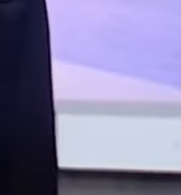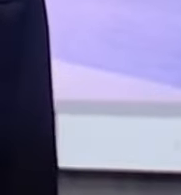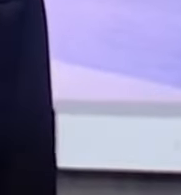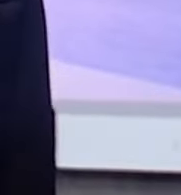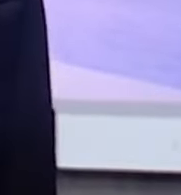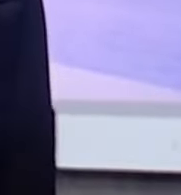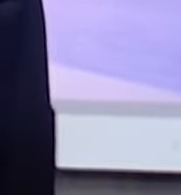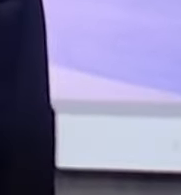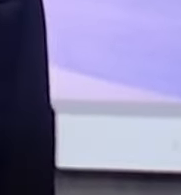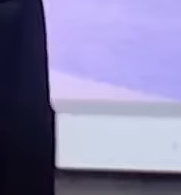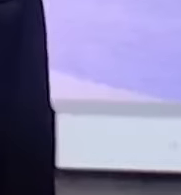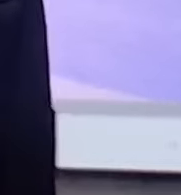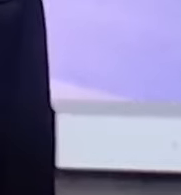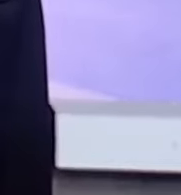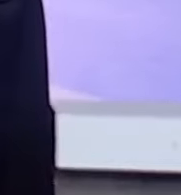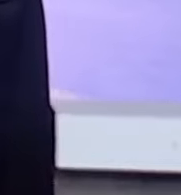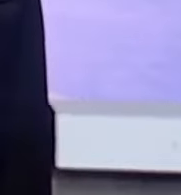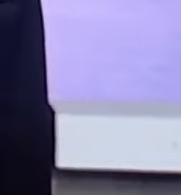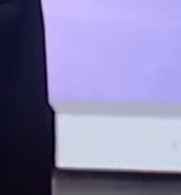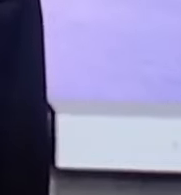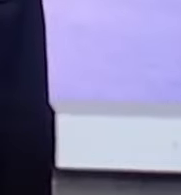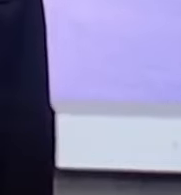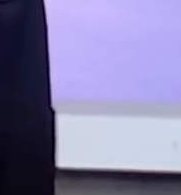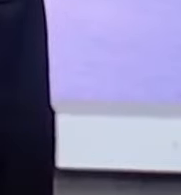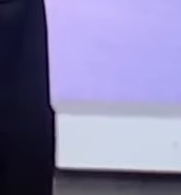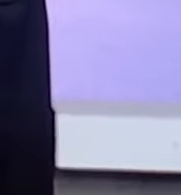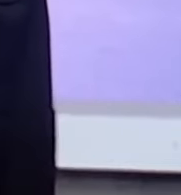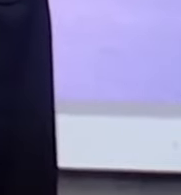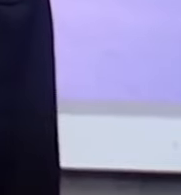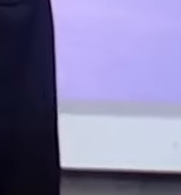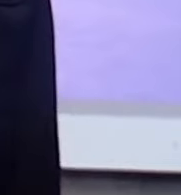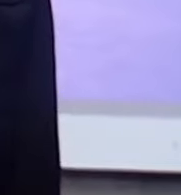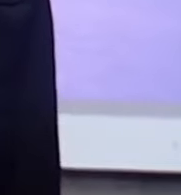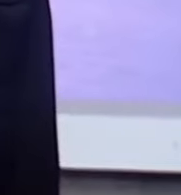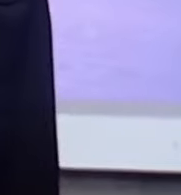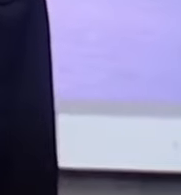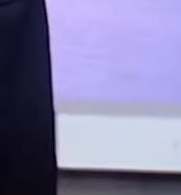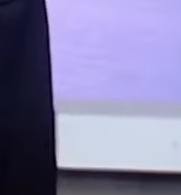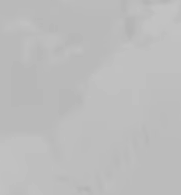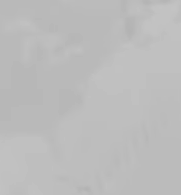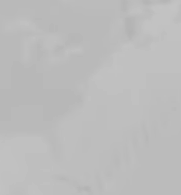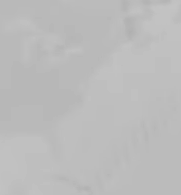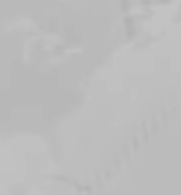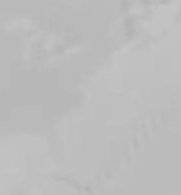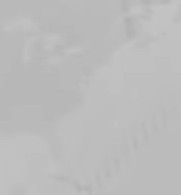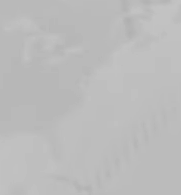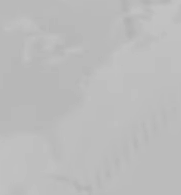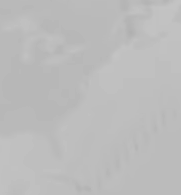samahan niyo kami sa GMA Pinoy TV at sa www.gmanews.tv.